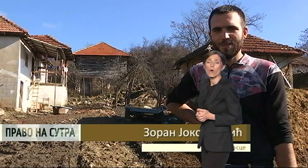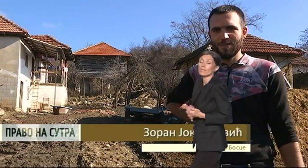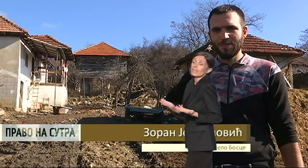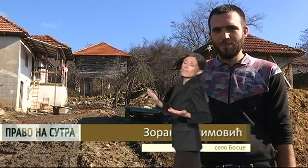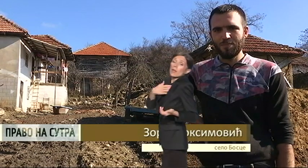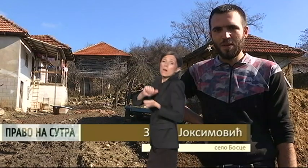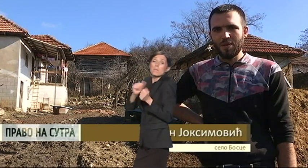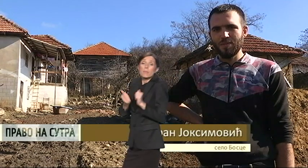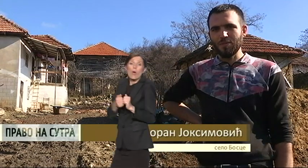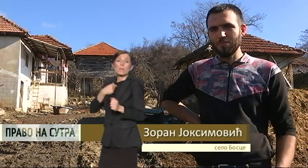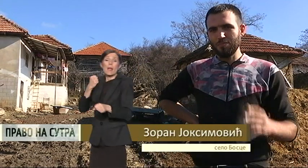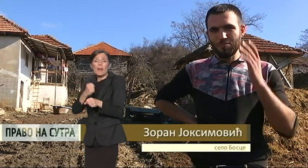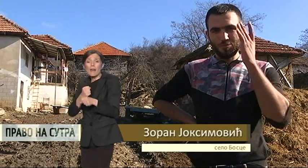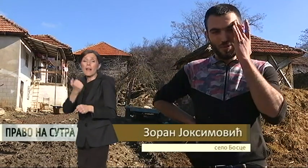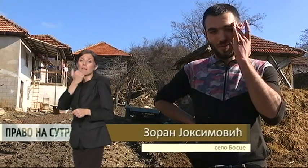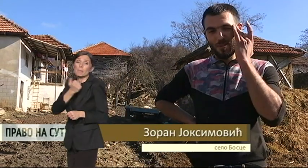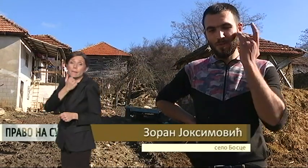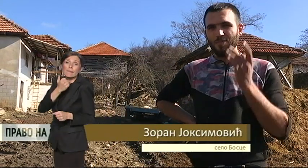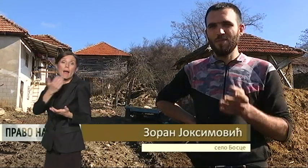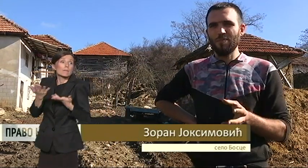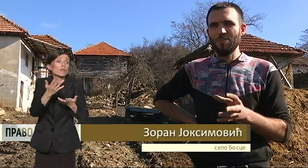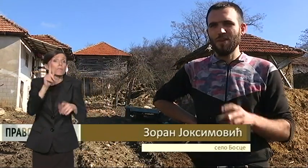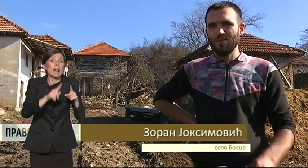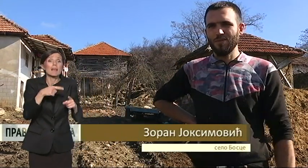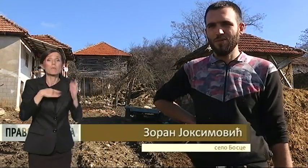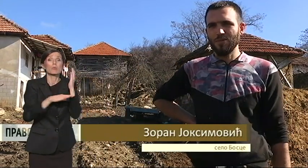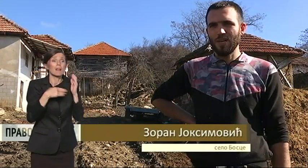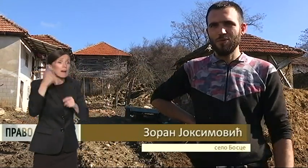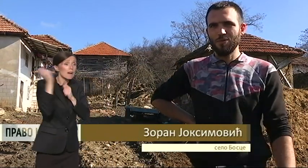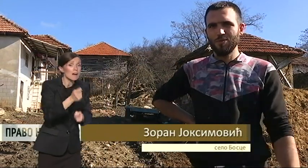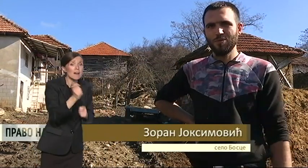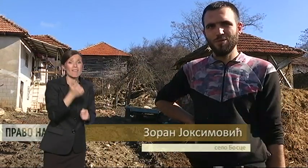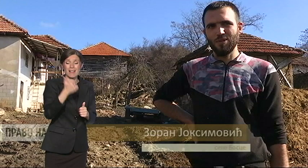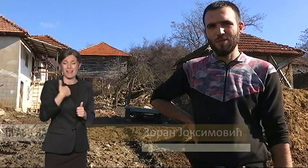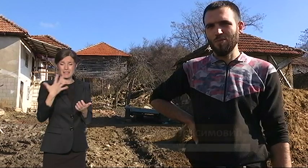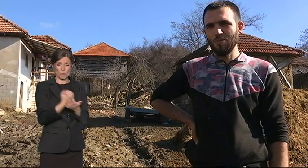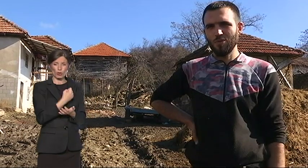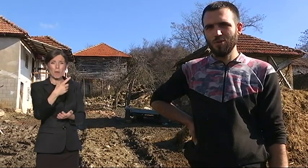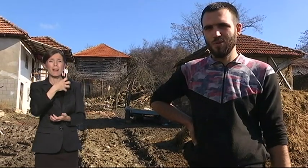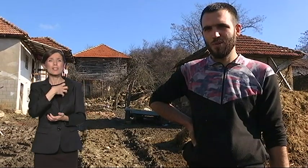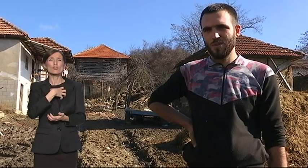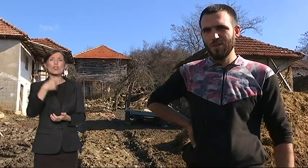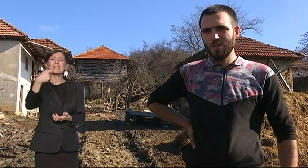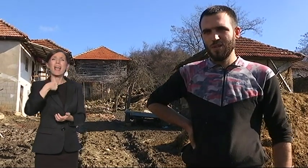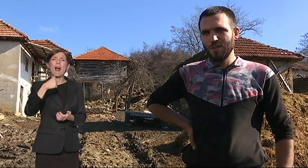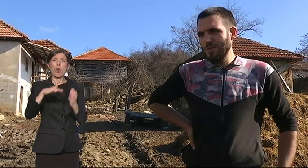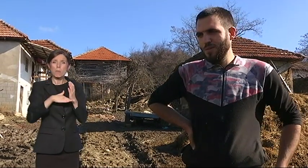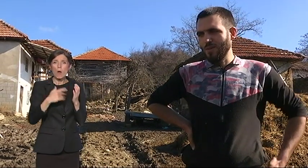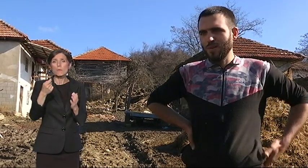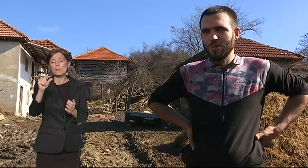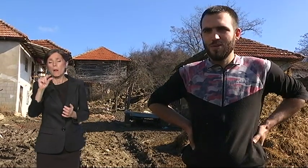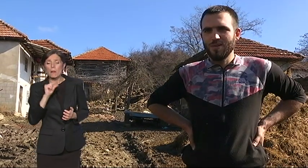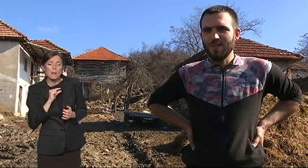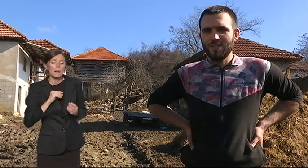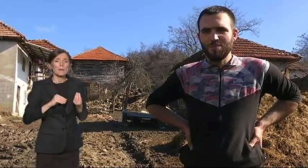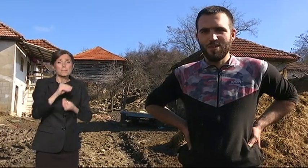nekad sad stiglo nam ova primanje od socijalna pomoć i